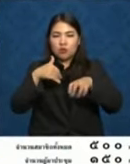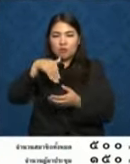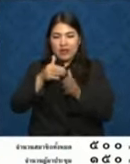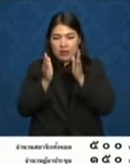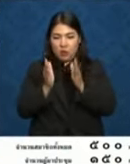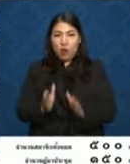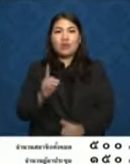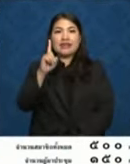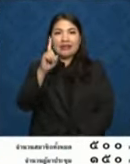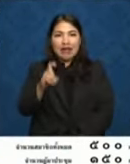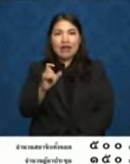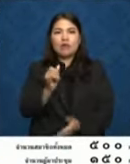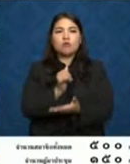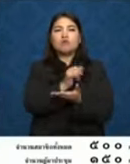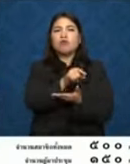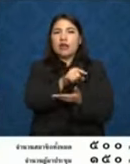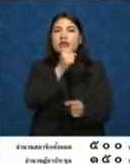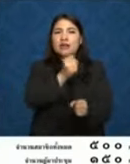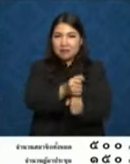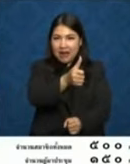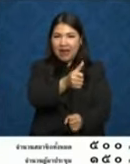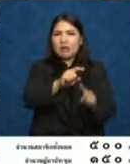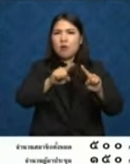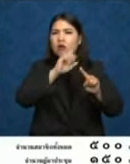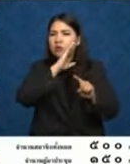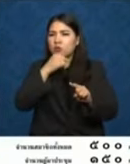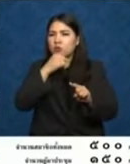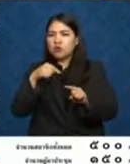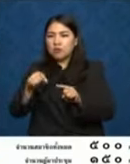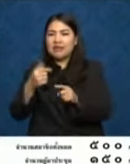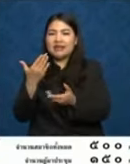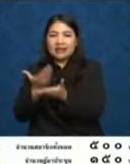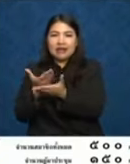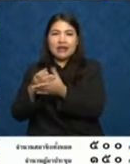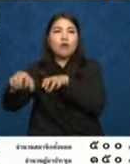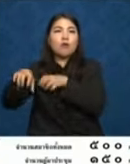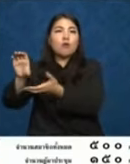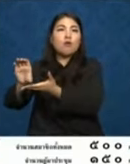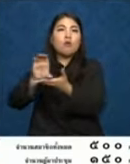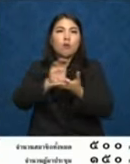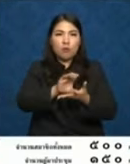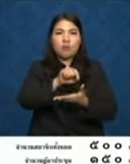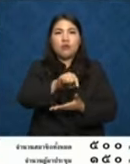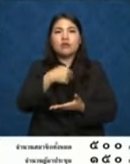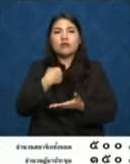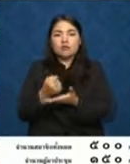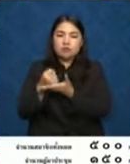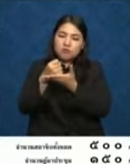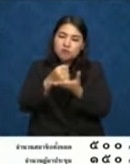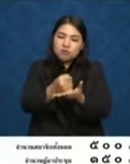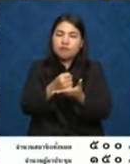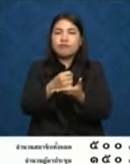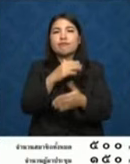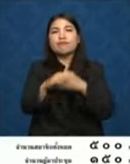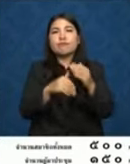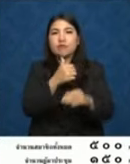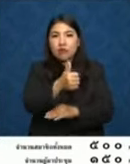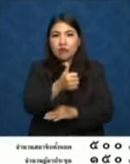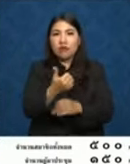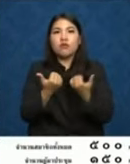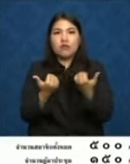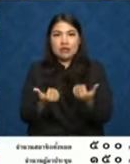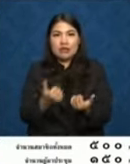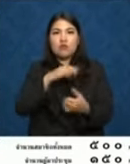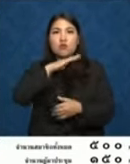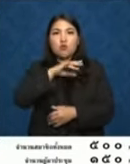มถ้าได้เขื่อนป้องกันน้ำท่วมมาก็จะสามารถช่วยเหลือชาวบ้านในพื้นที่ได้เป็นอย่างดีโดยเฉพาะอย่างยิ่งครับชาวบ้านหมู่ที่7ต